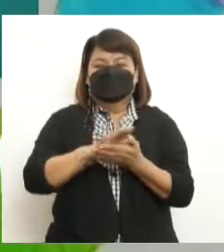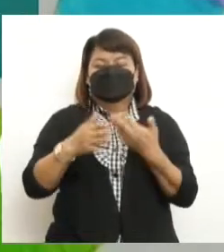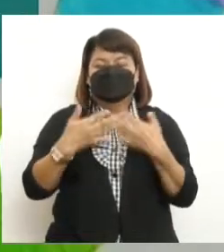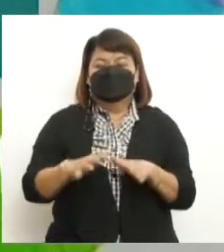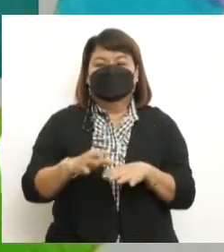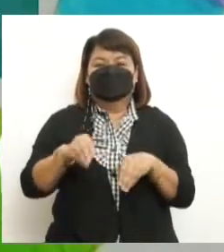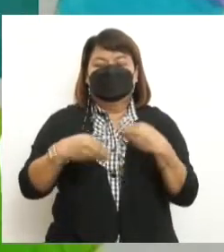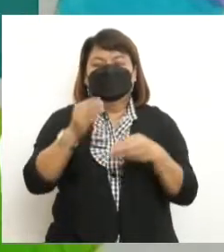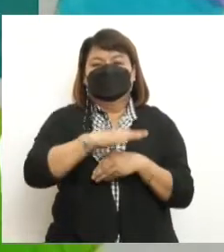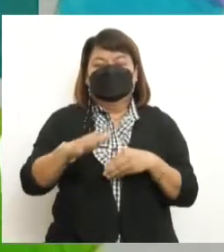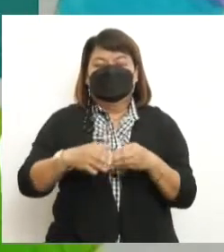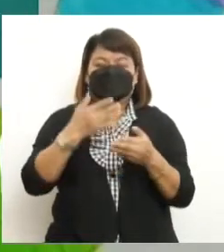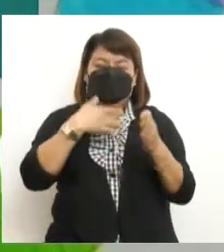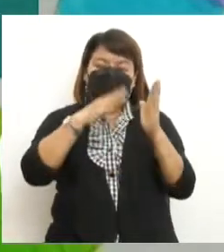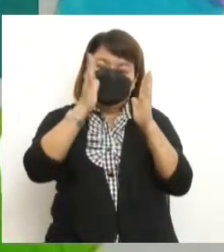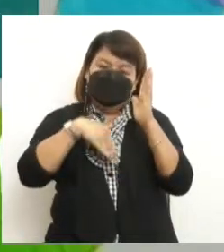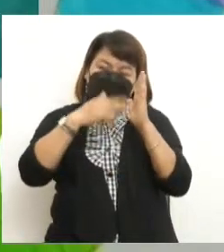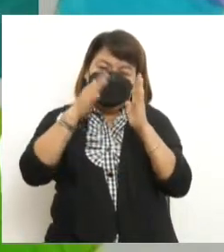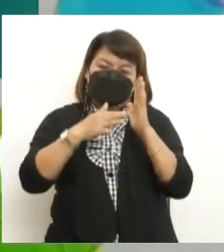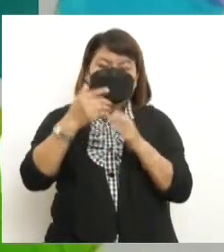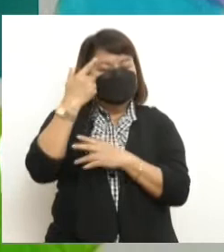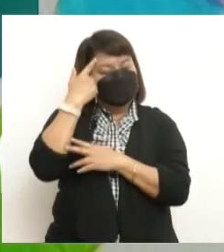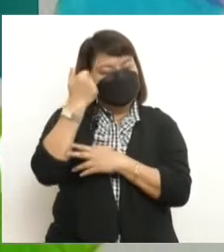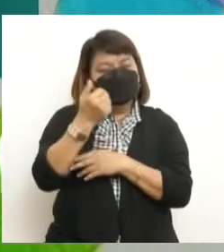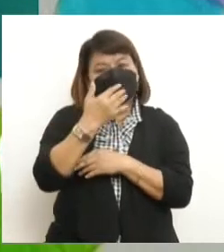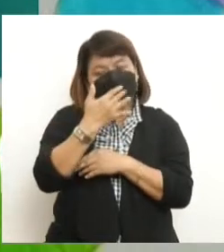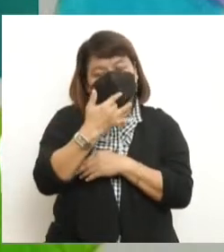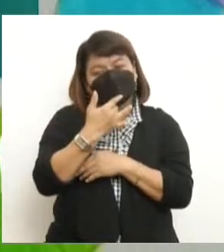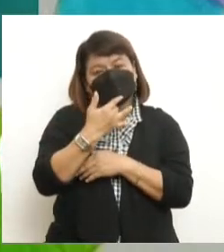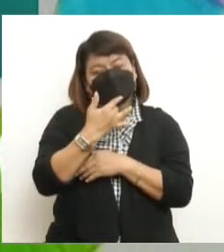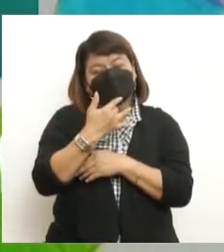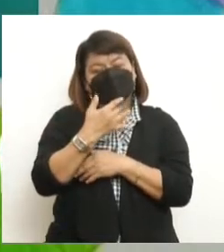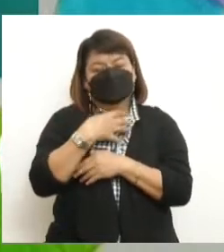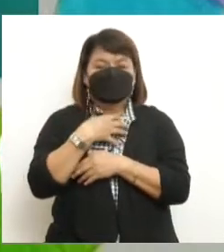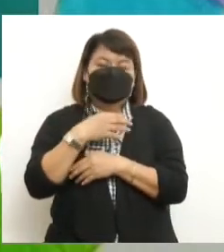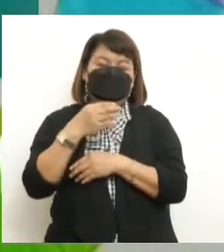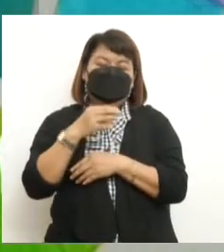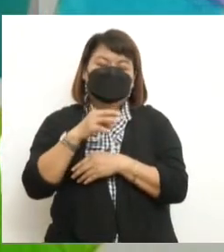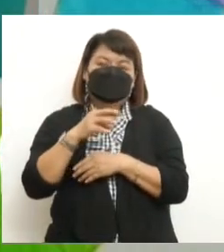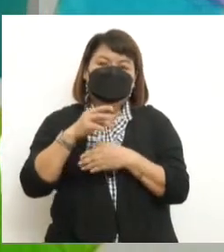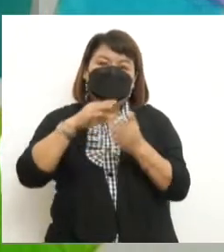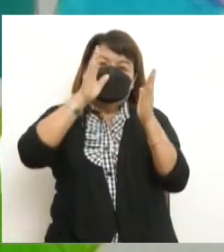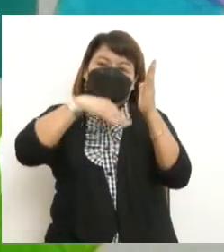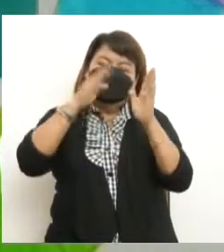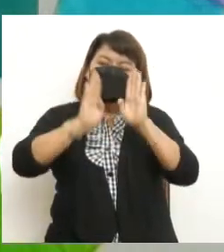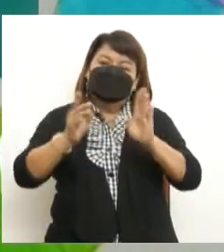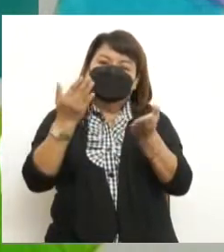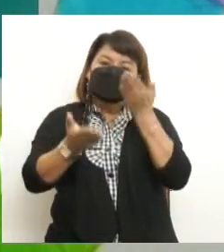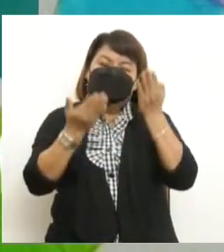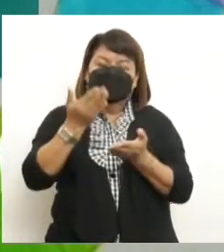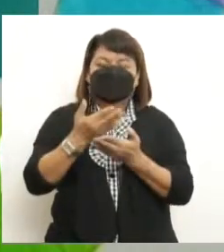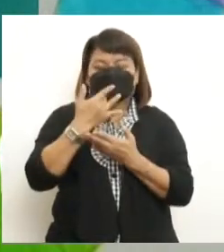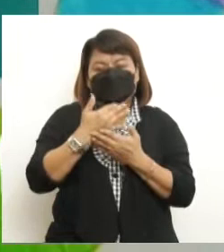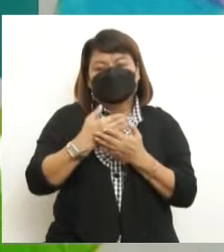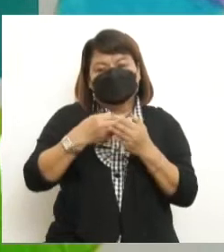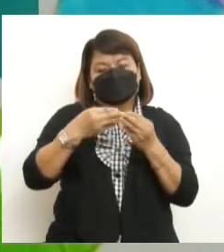ให้เด็กๆระบายสีแต่สีนั้นนะคะเด็กๆอยากจะระบายในรูปแบบไหนก็ได้จะระบายเป็นสีลุ้งในเส้น